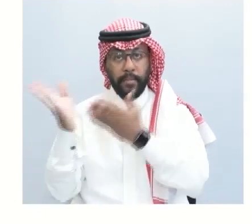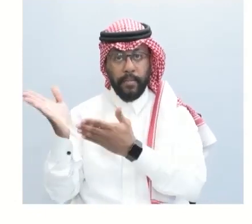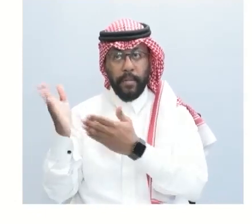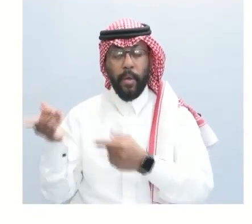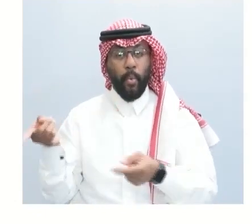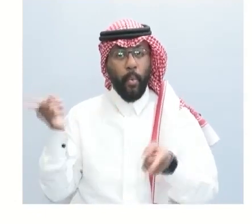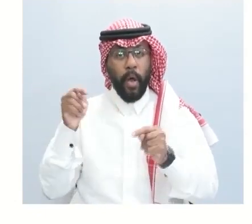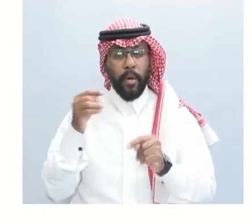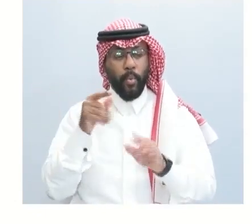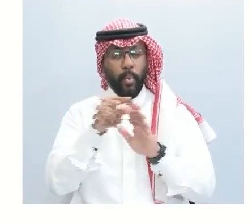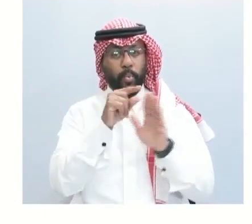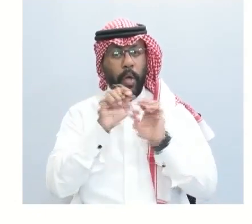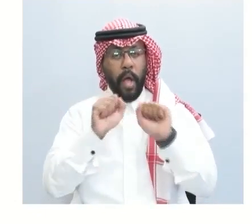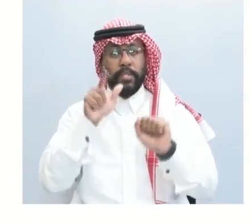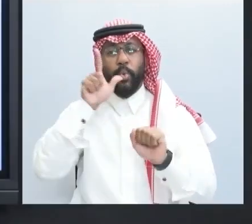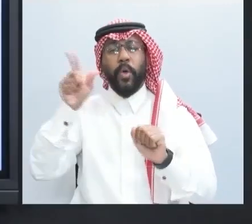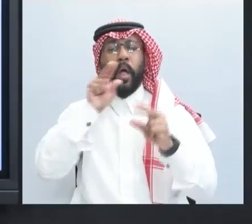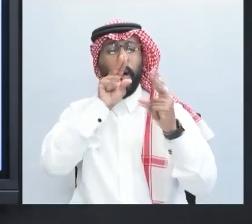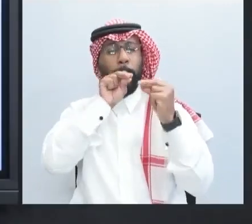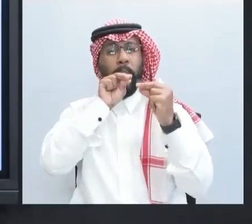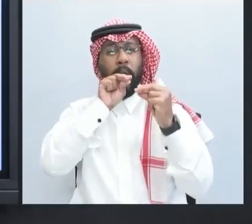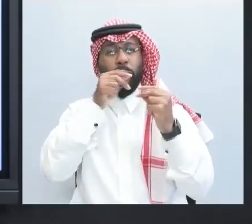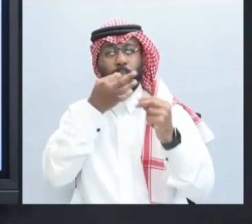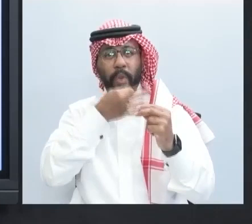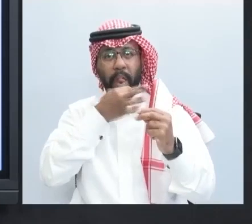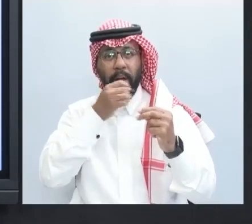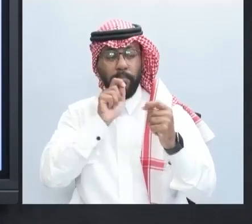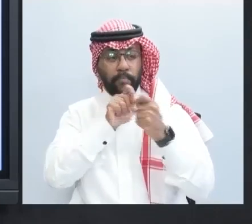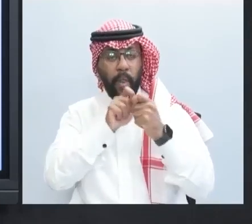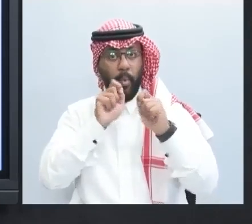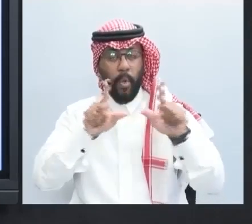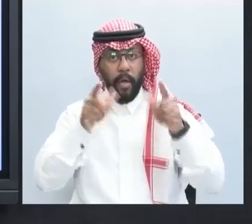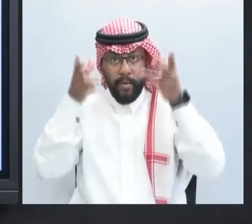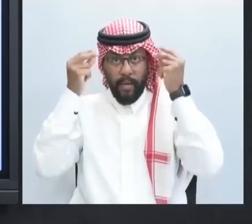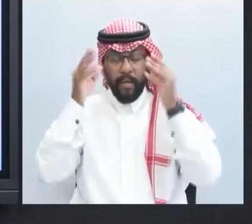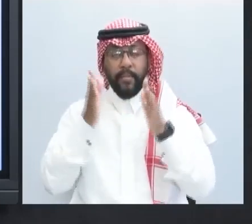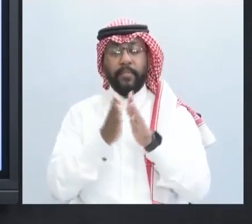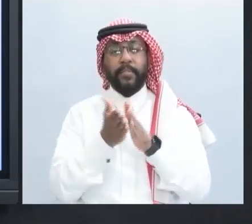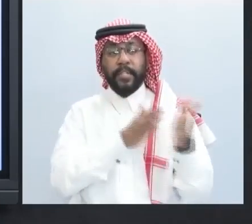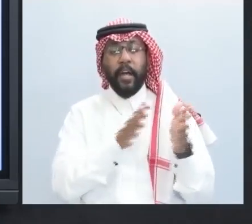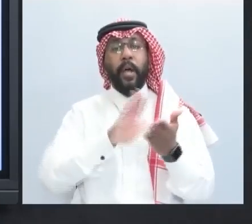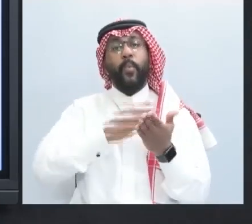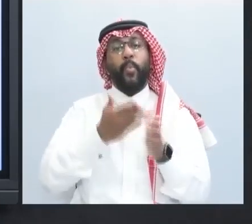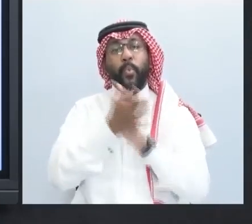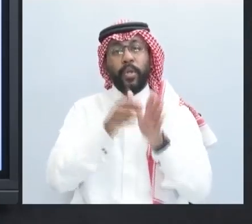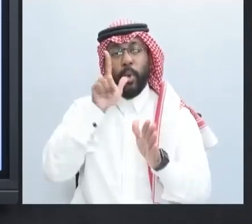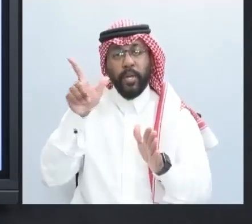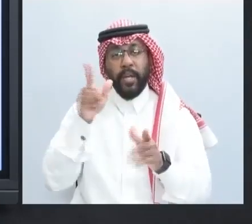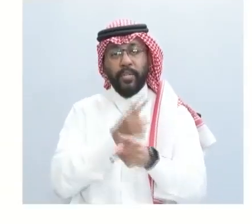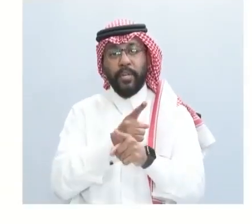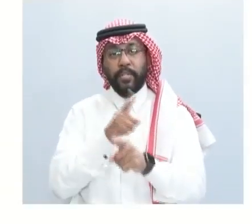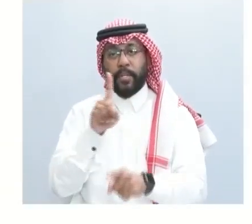تحدثنا عنه في وحده التواصل الشفهي نشاطات التعلم وبعض نشاطات التعلم يشاركني في تقديم هذا الدرس في لغه